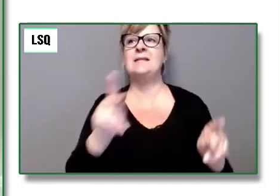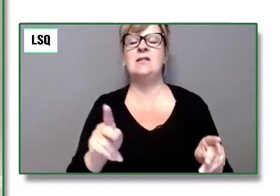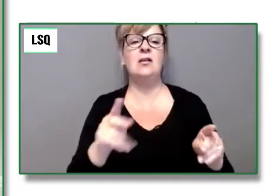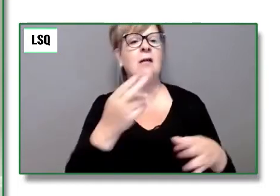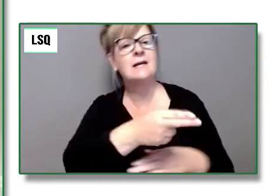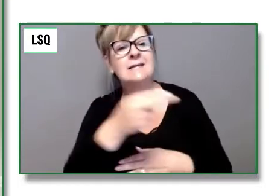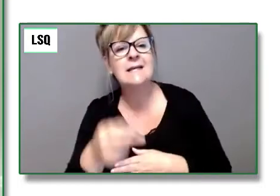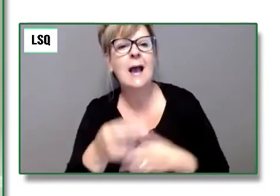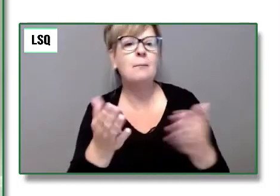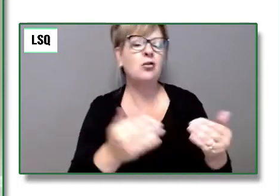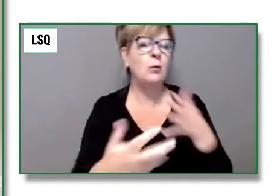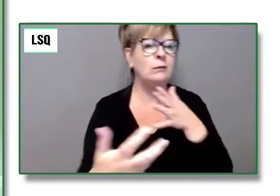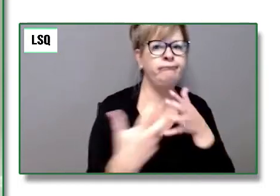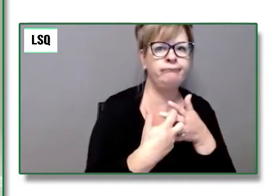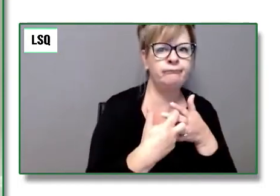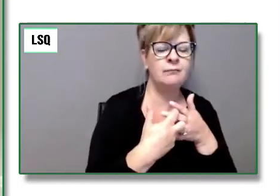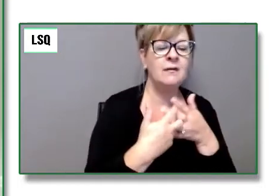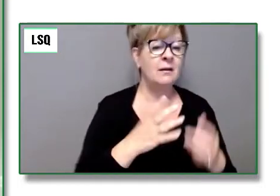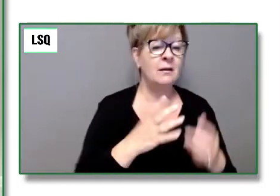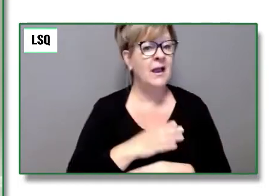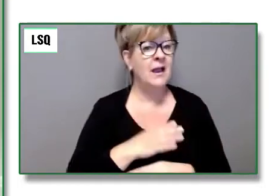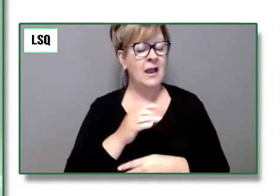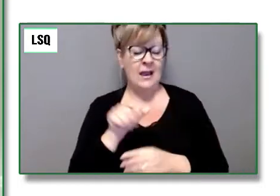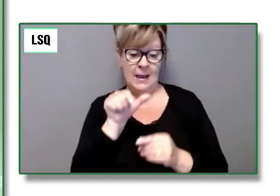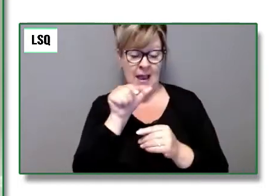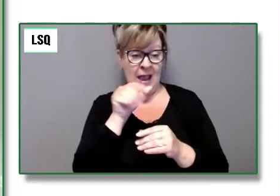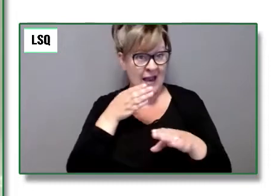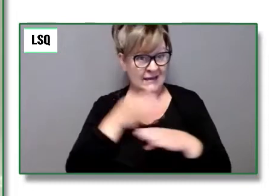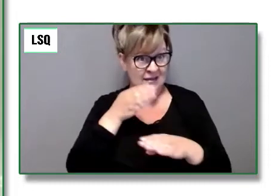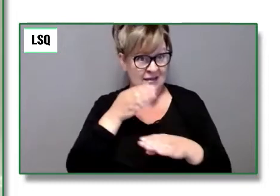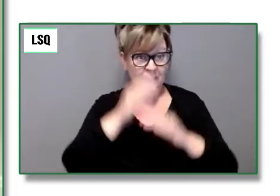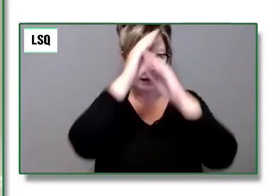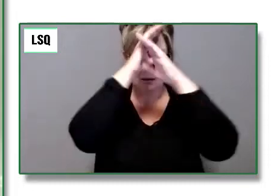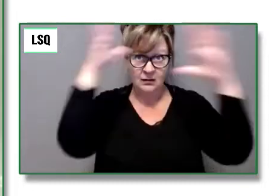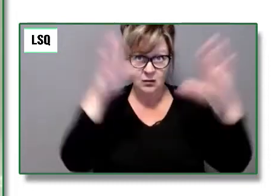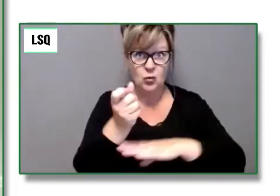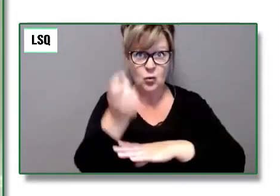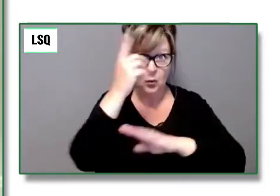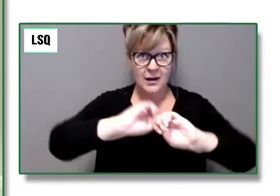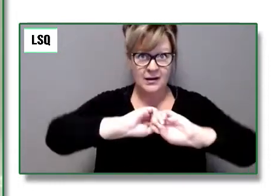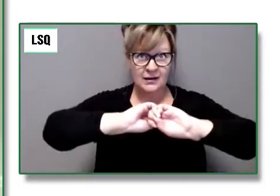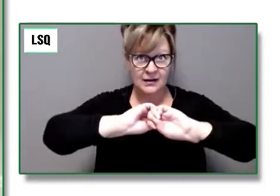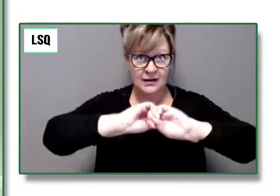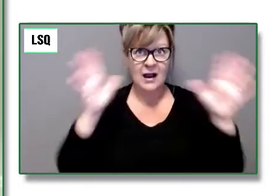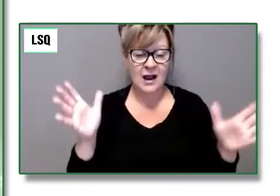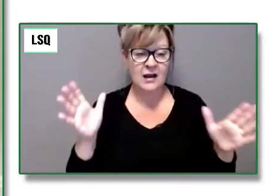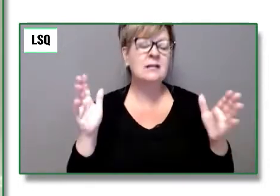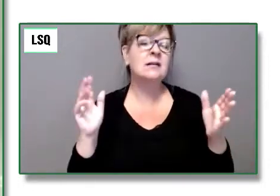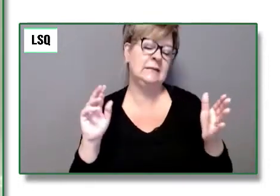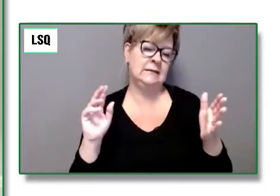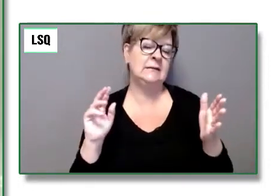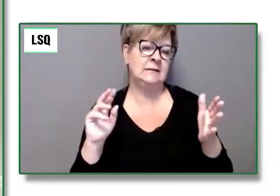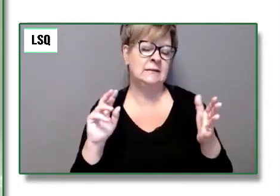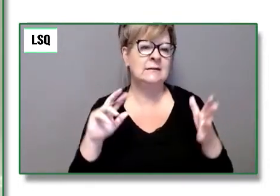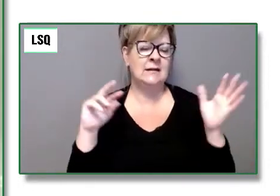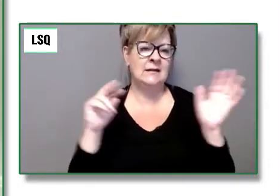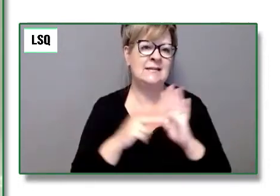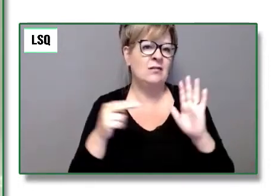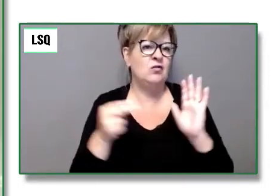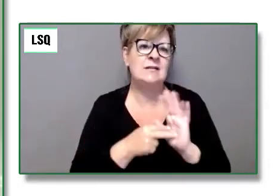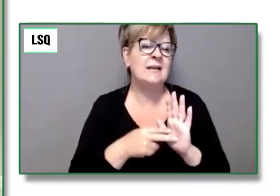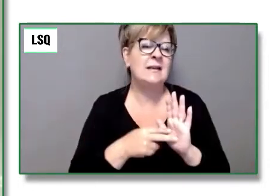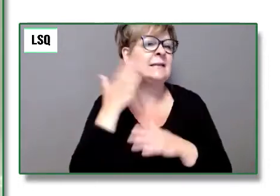manifeste de tellement de différentes manières. Lorsque c'est bien fait, l'accessibilité établit